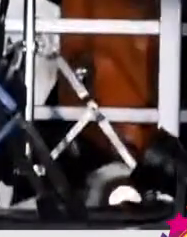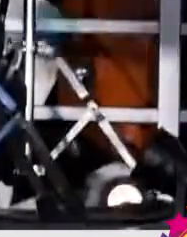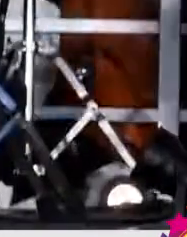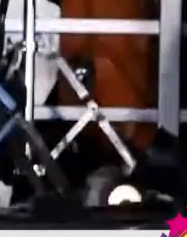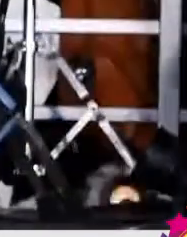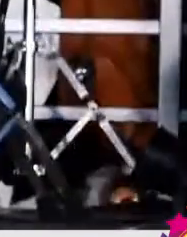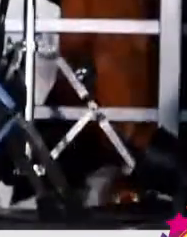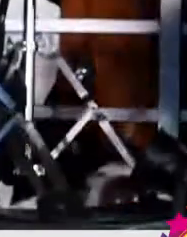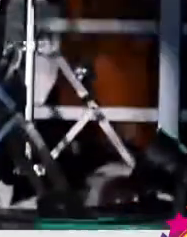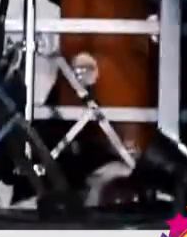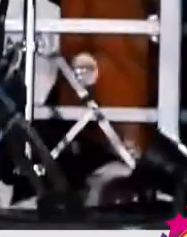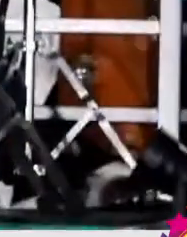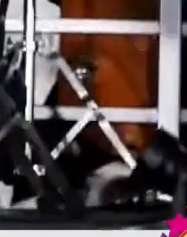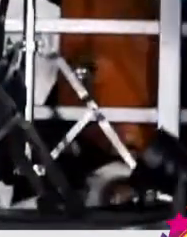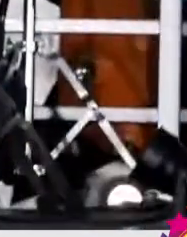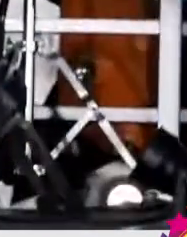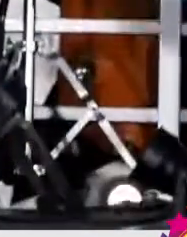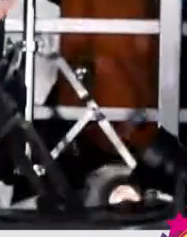놔주지도 마라.